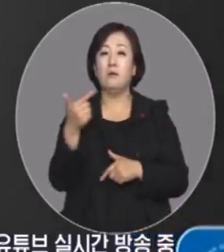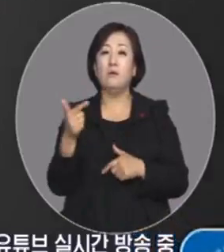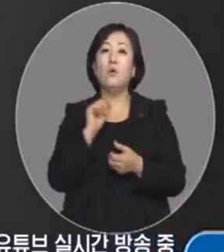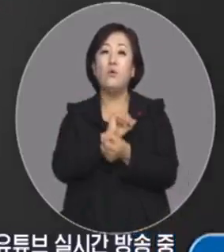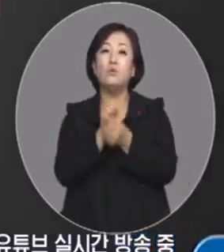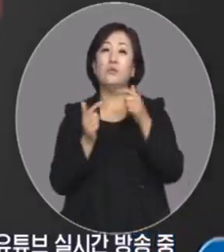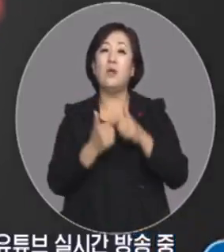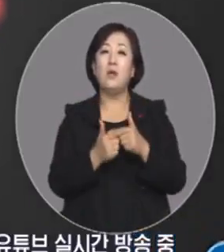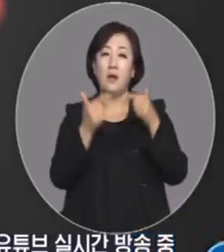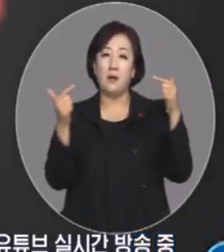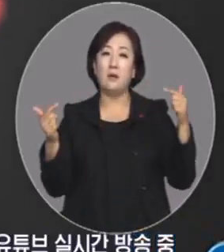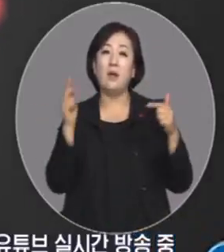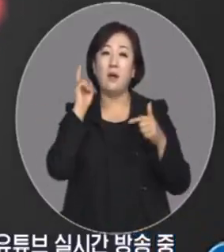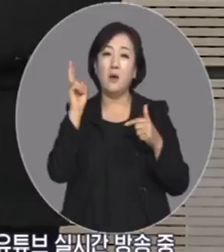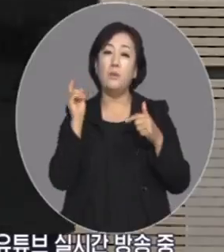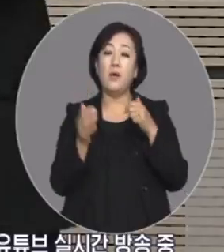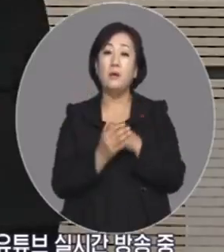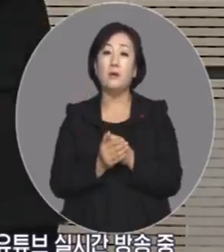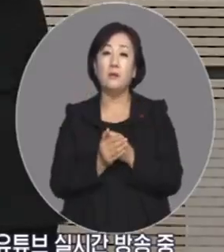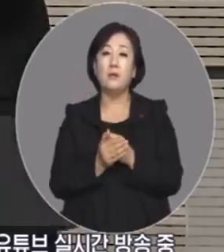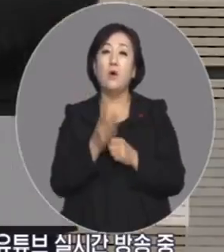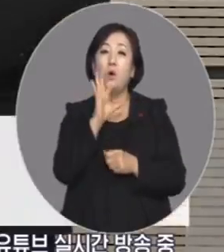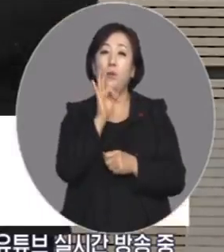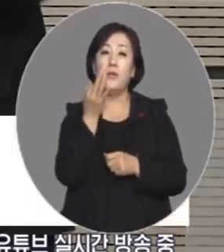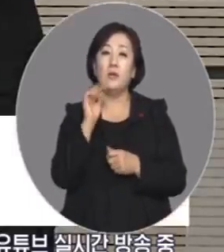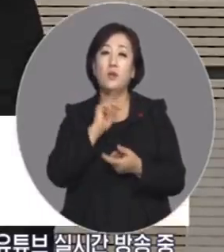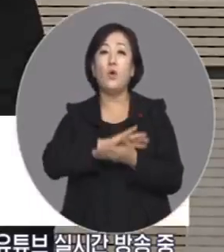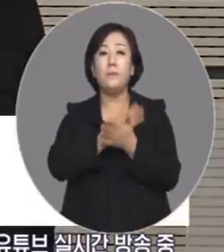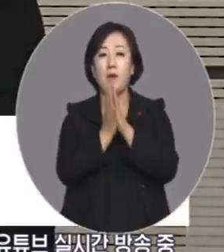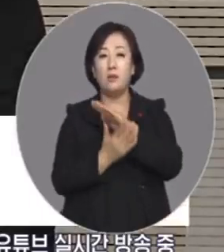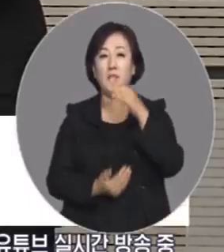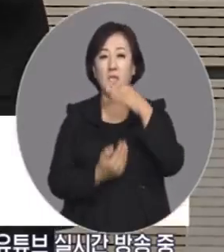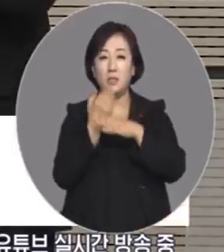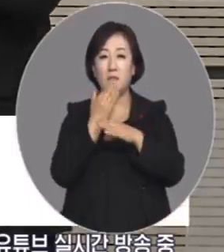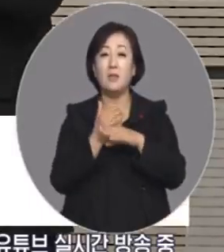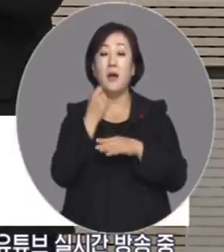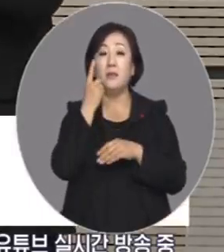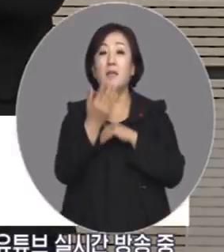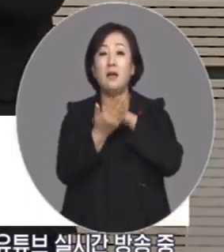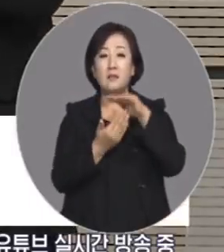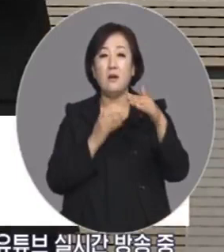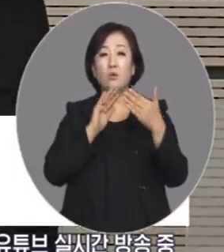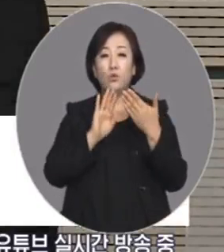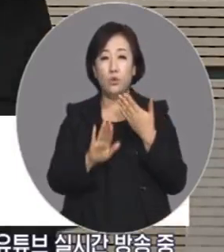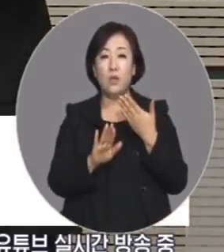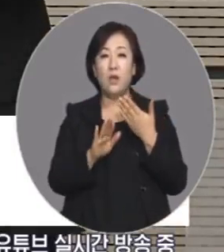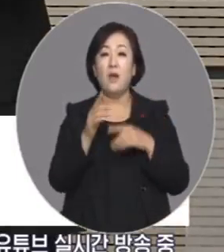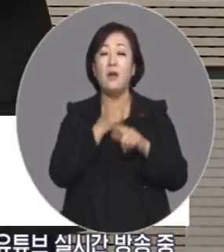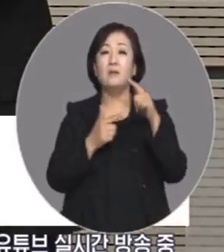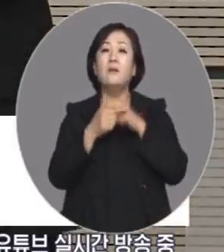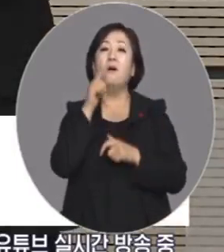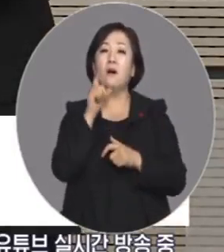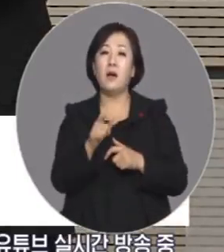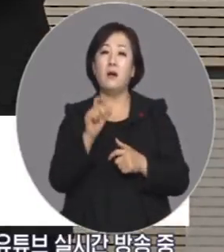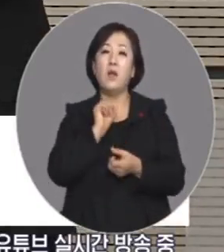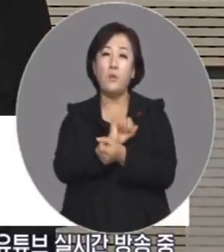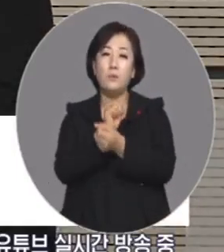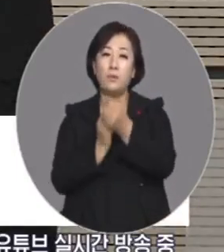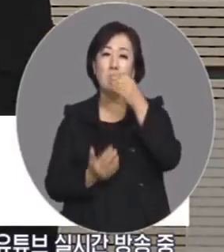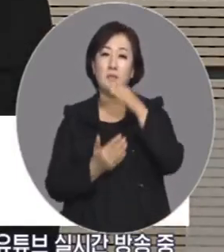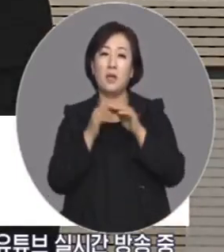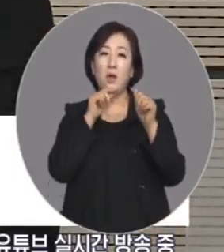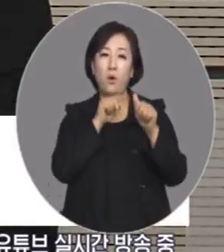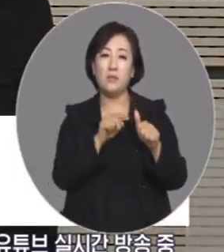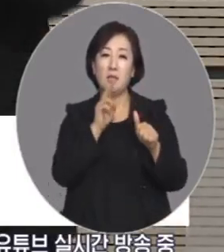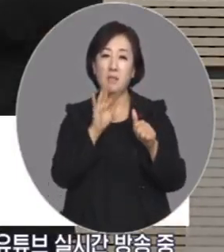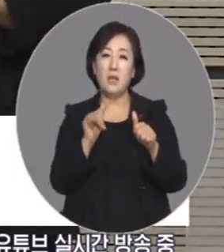문제로 보입니다. 오미크론 변이는 불과 한 달 정도 내외 순간에 우세종으로 전환되며 확진자